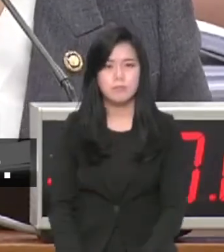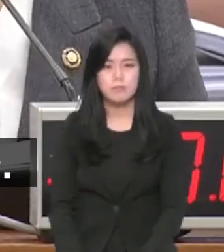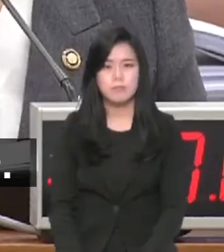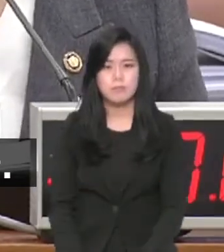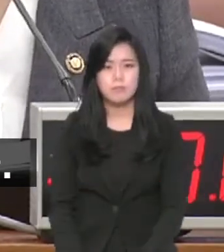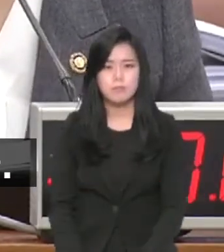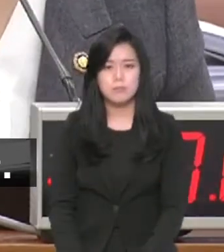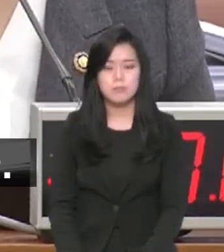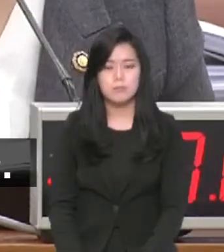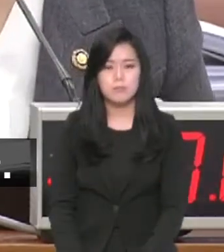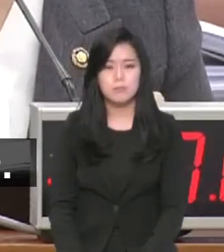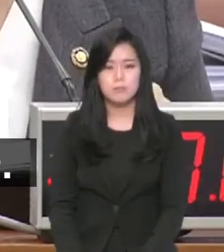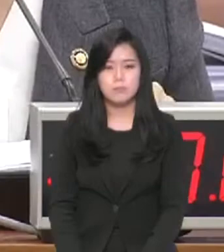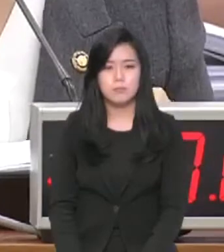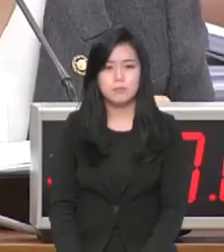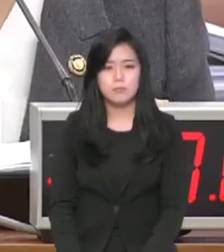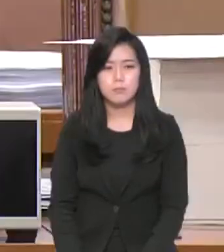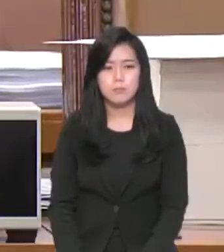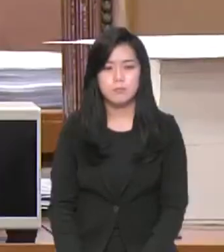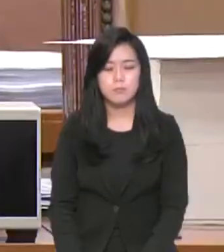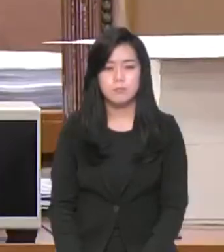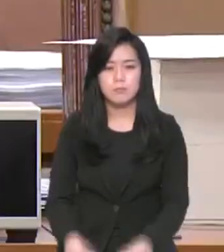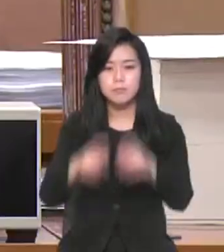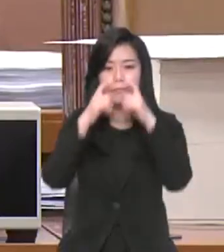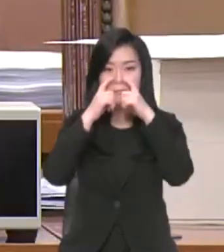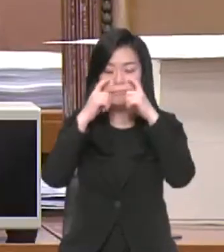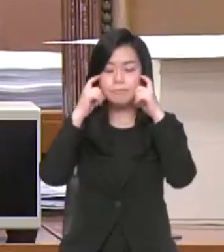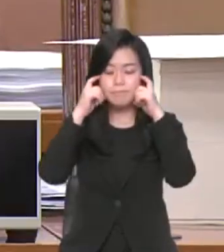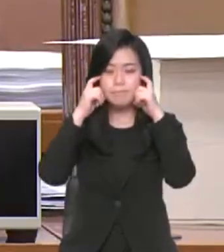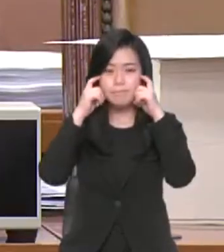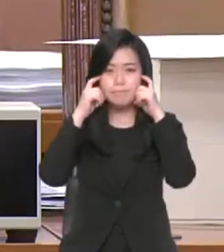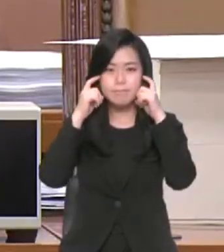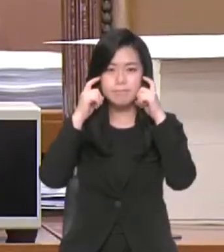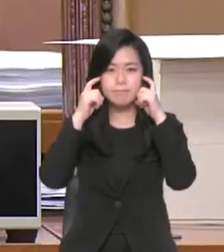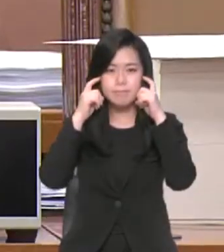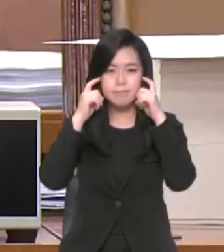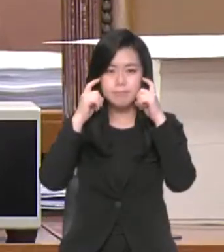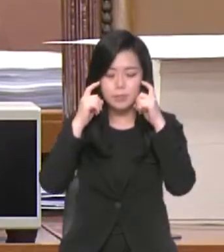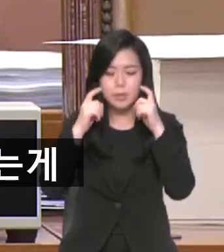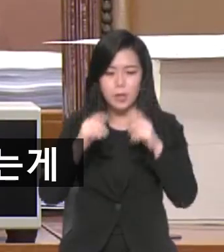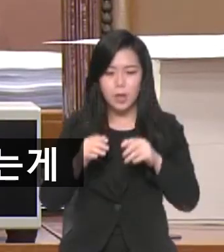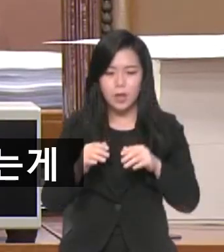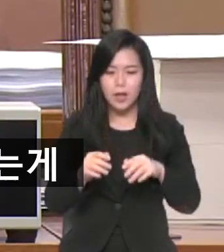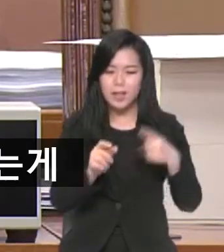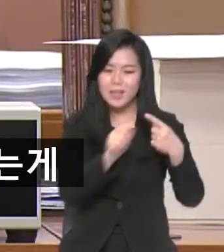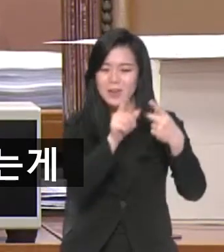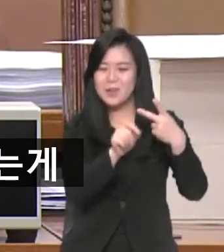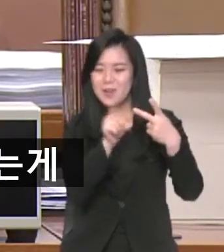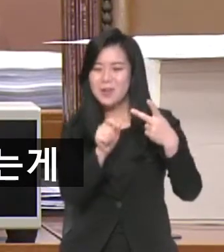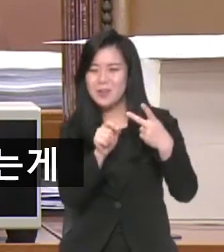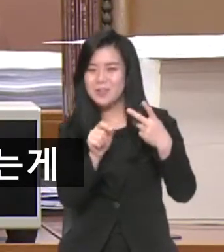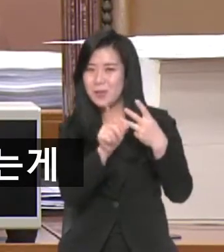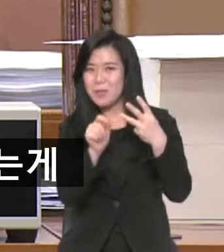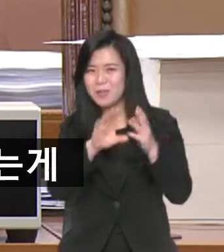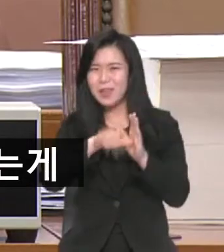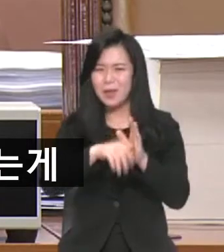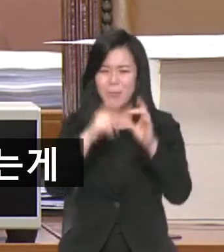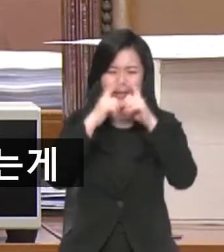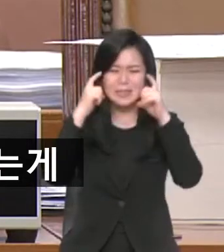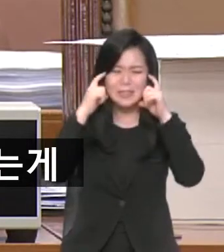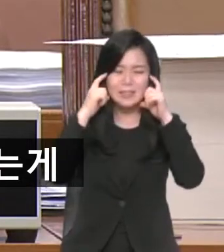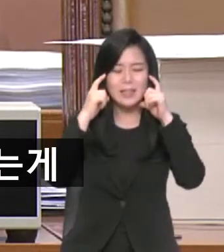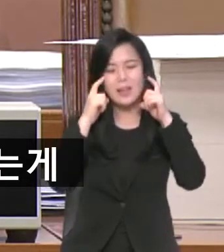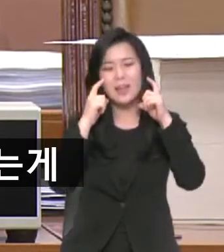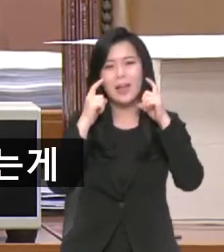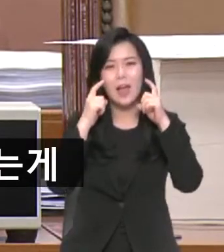답변 부탁드립니다. 네, 의원님. 마스크 올해 초만 하더라도 마스크 대란이었는데 지금은